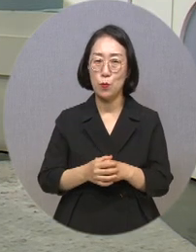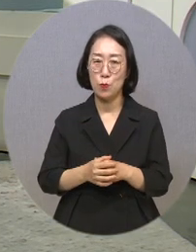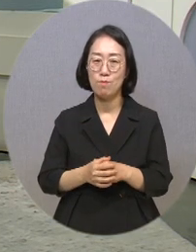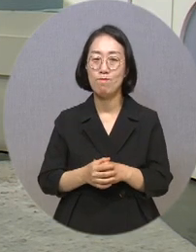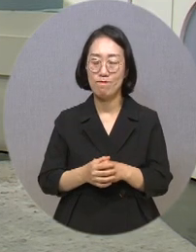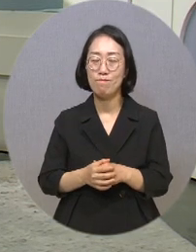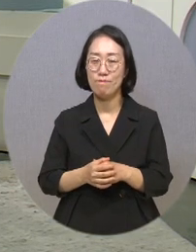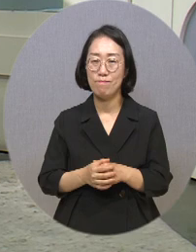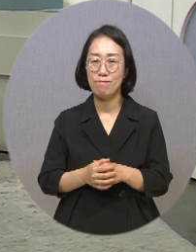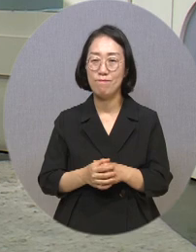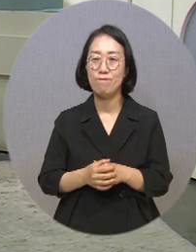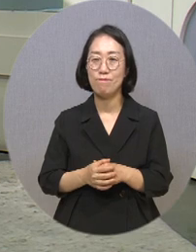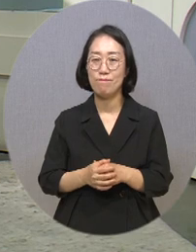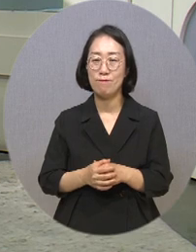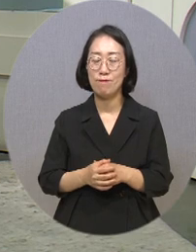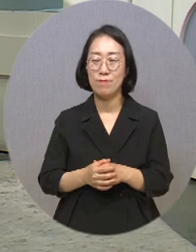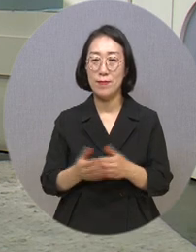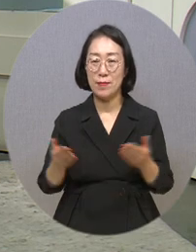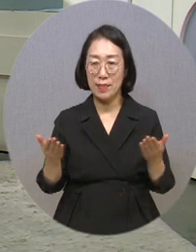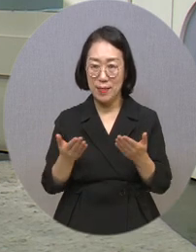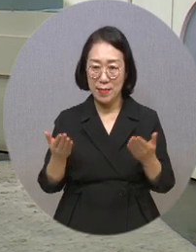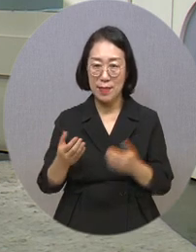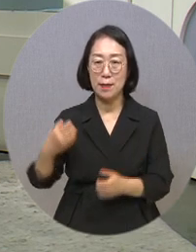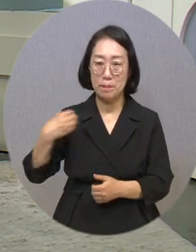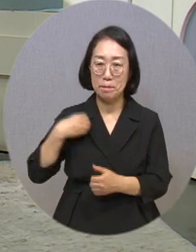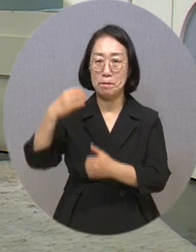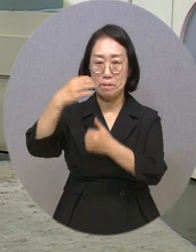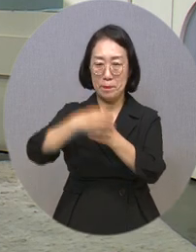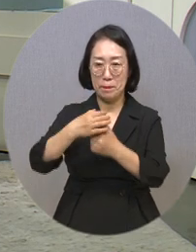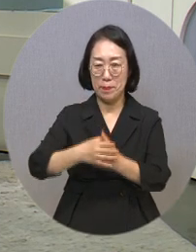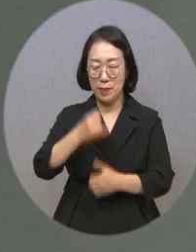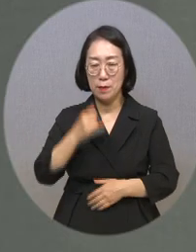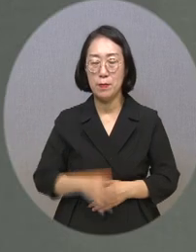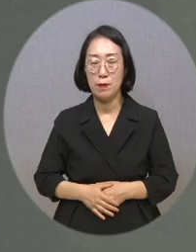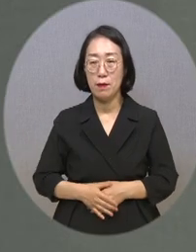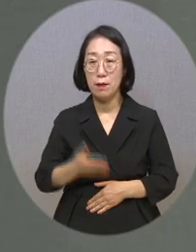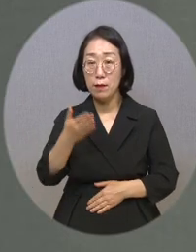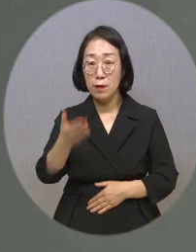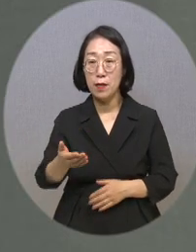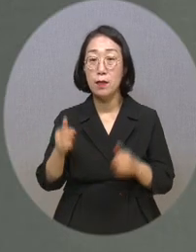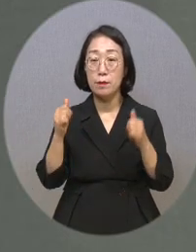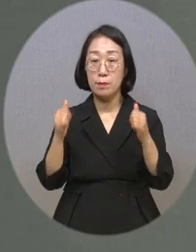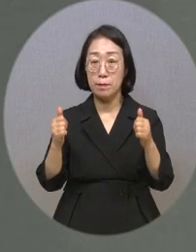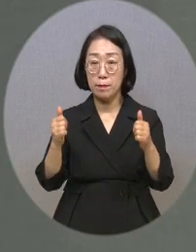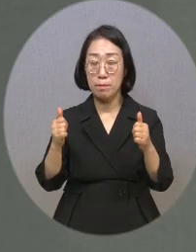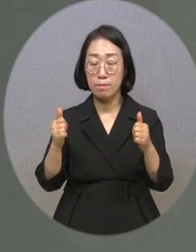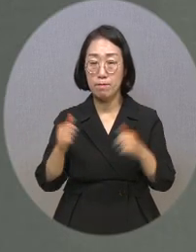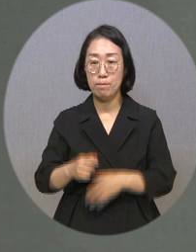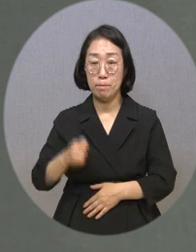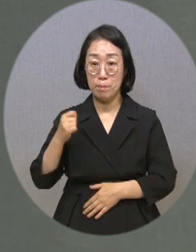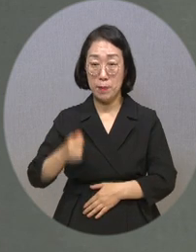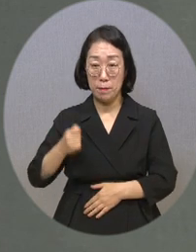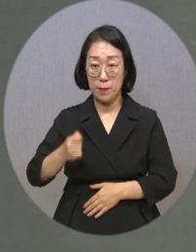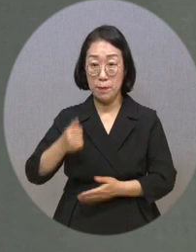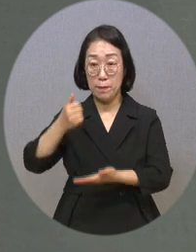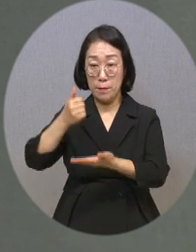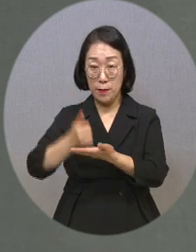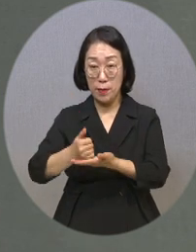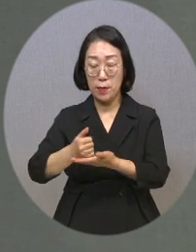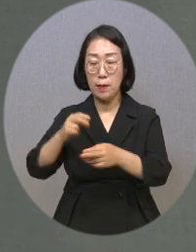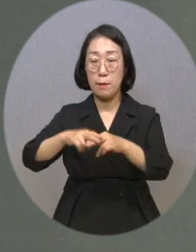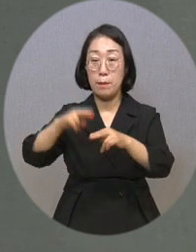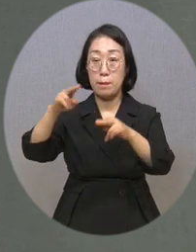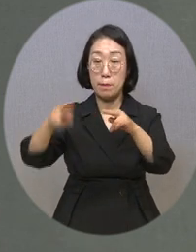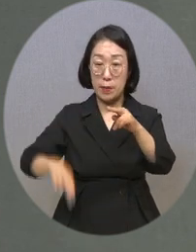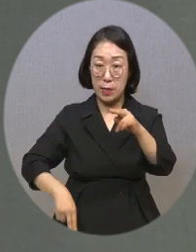것 같더라고요. 네. 그 법관 신분을 에라 내가 이거 그만둬야겠다.